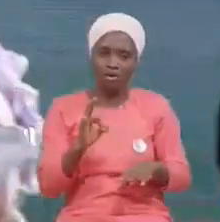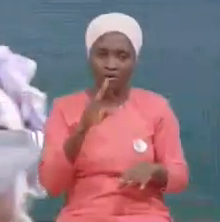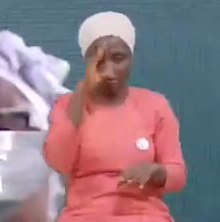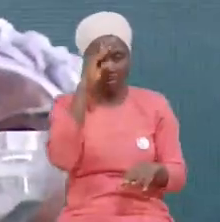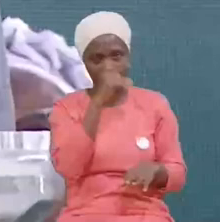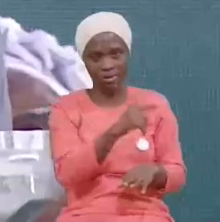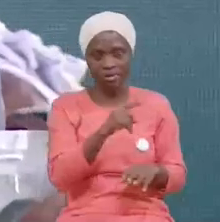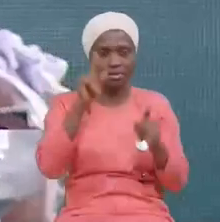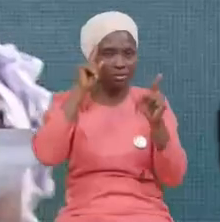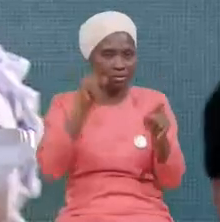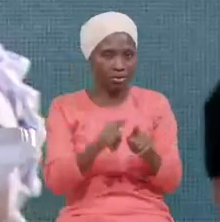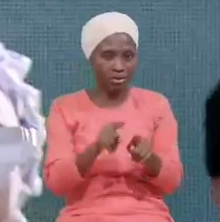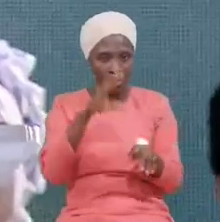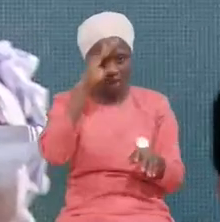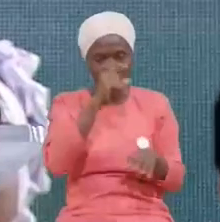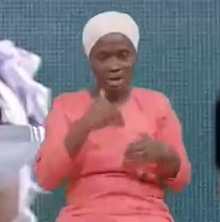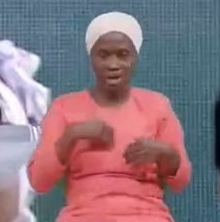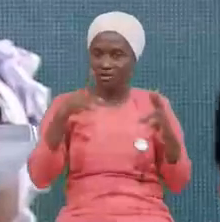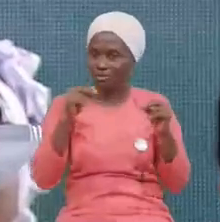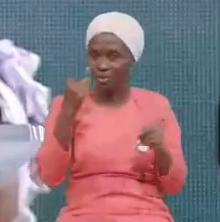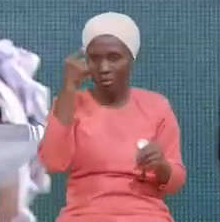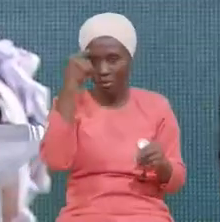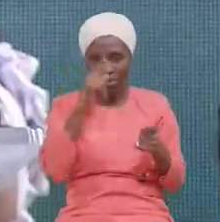Il n'avait plus le temps de penser à l'avenir.